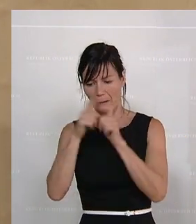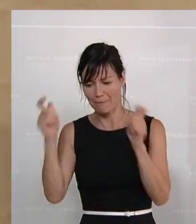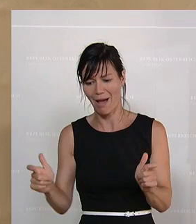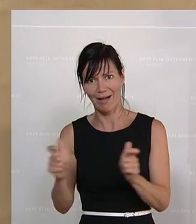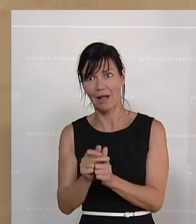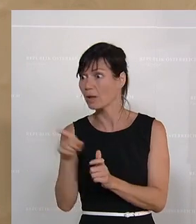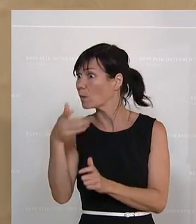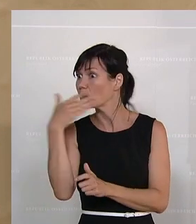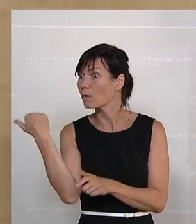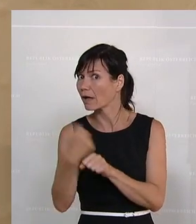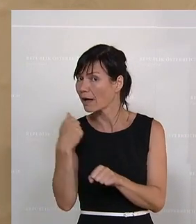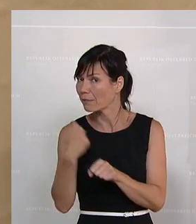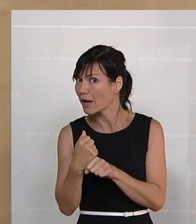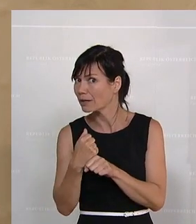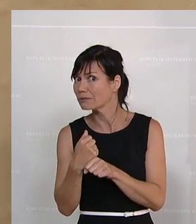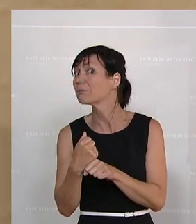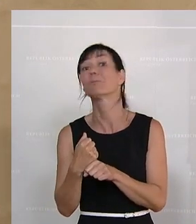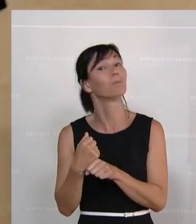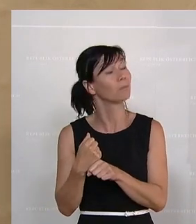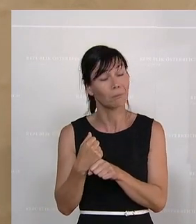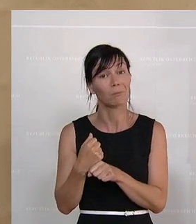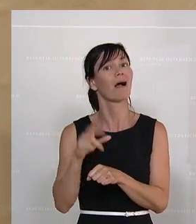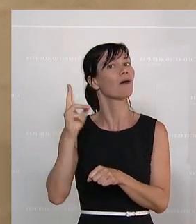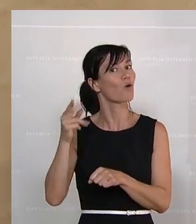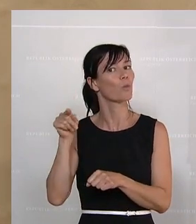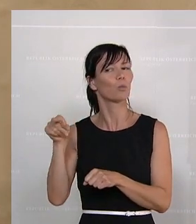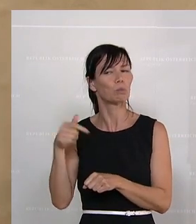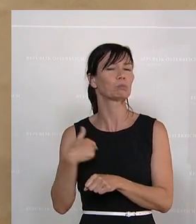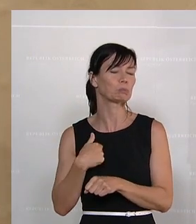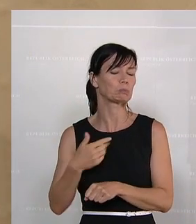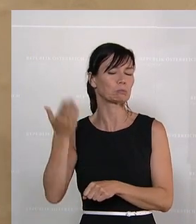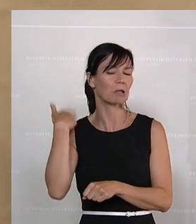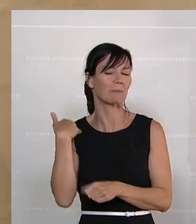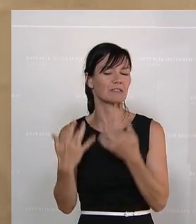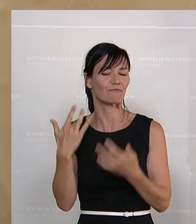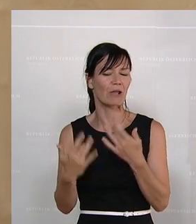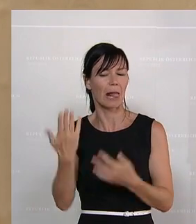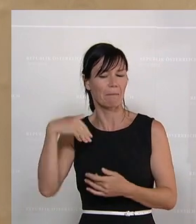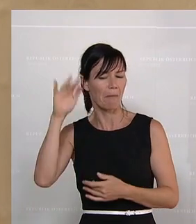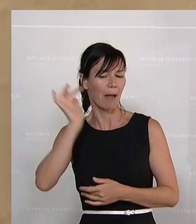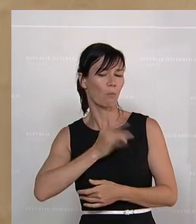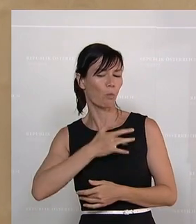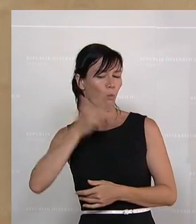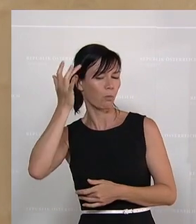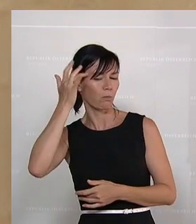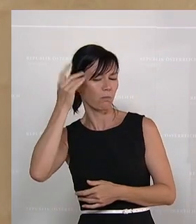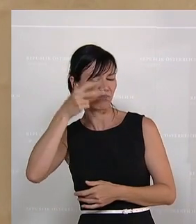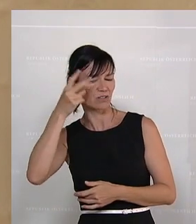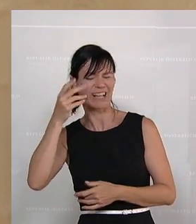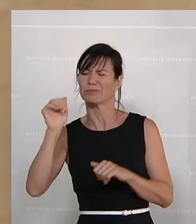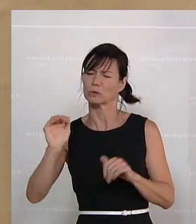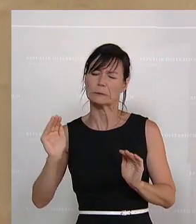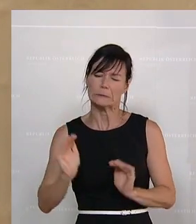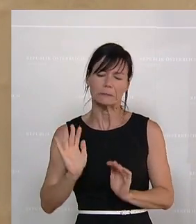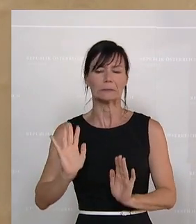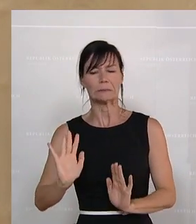gesenkt kassen hat der hawks wahrscheinlich nur ein bisschen mehr bürgerlichen verstand gehabt wir müssen uns einschränkung